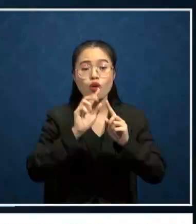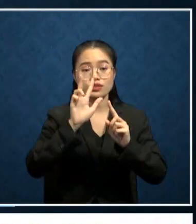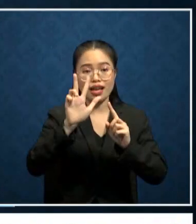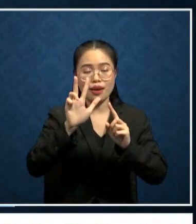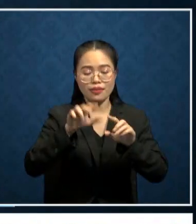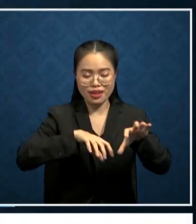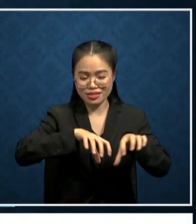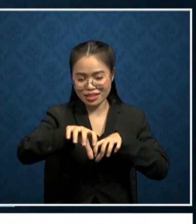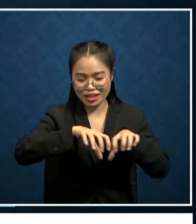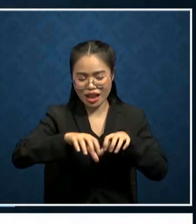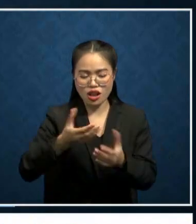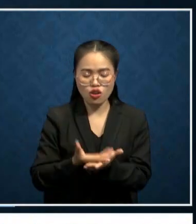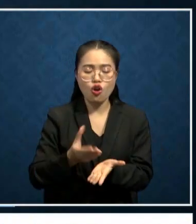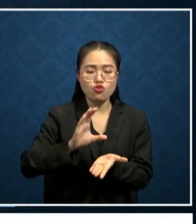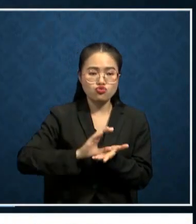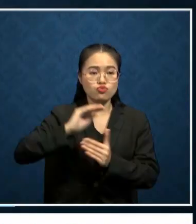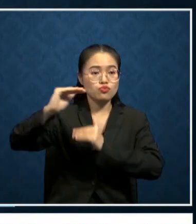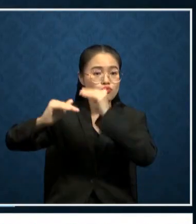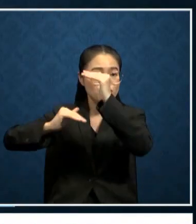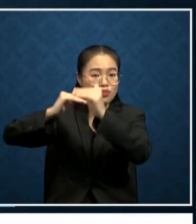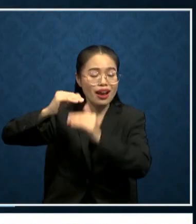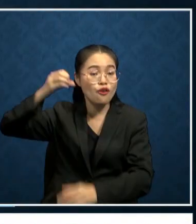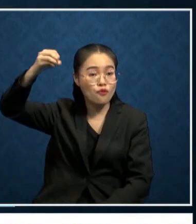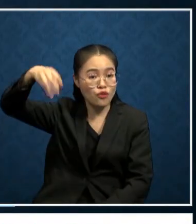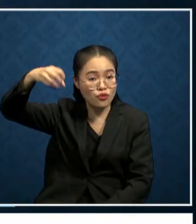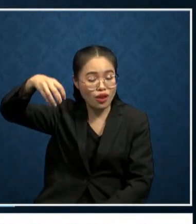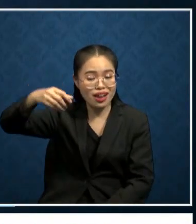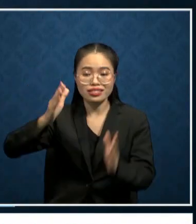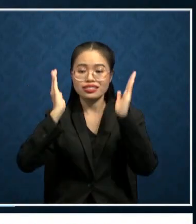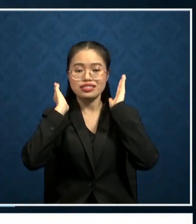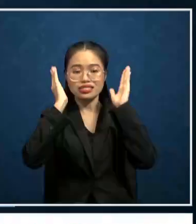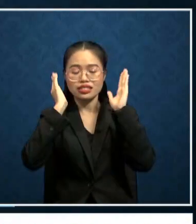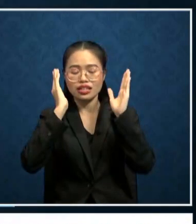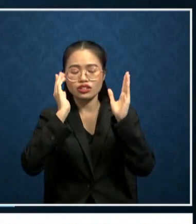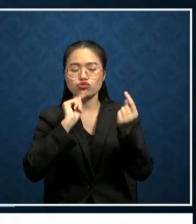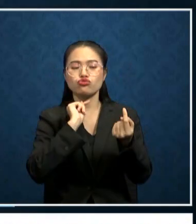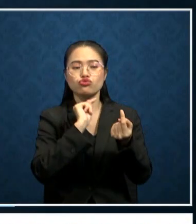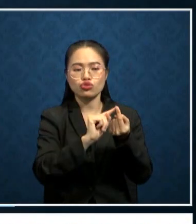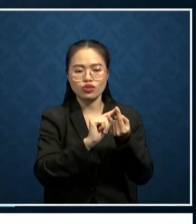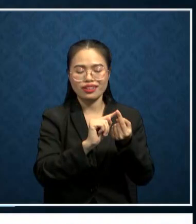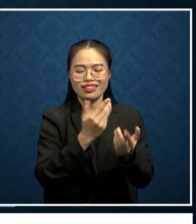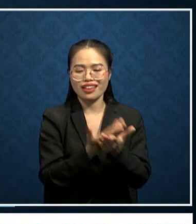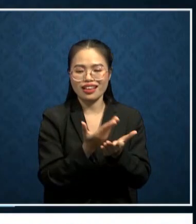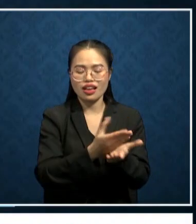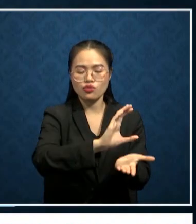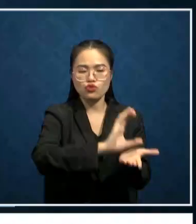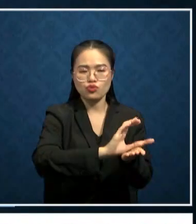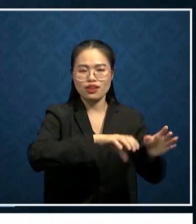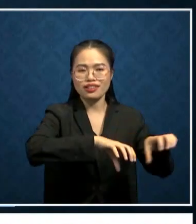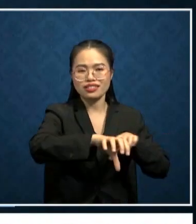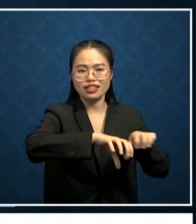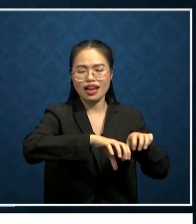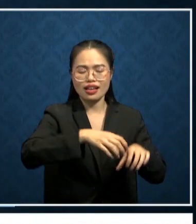พัฒนาไฟฟ้านะครับอันนี้ก็การนำเสนอการใช้เงินตามมาตราเอ่อ 97วงเลบ 5นะครับ